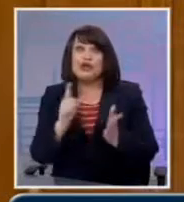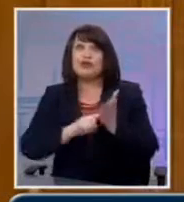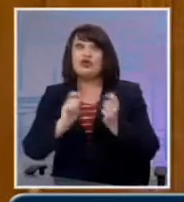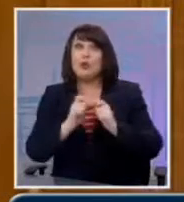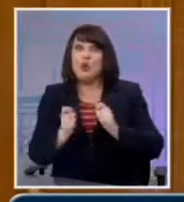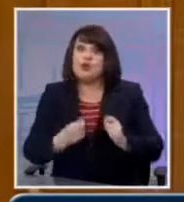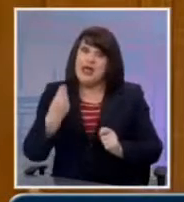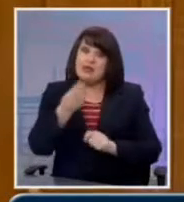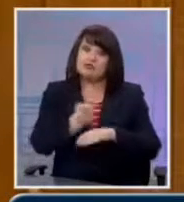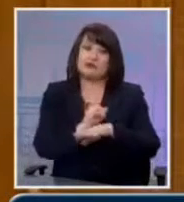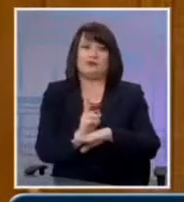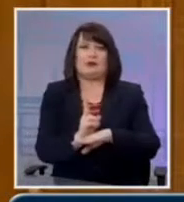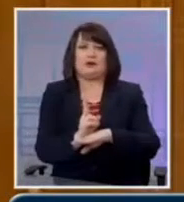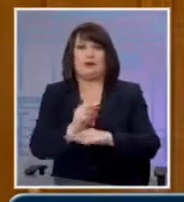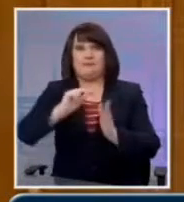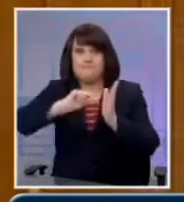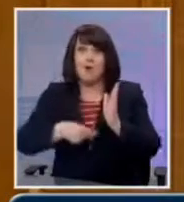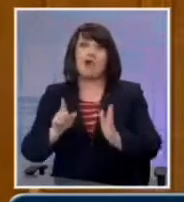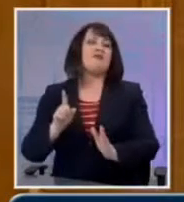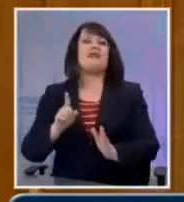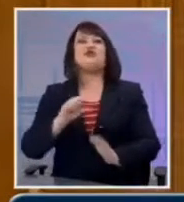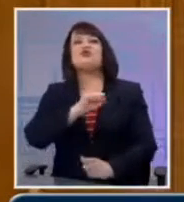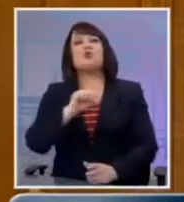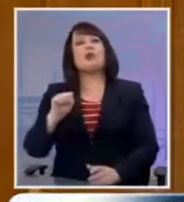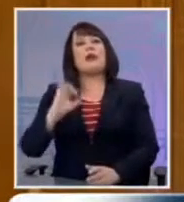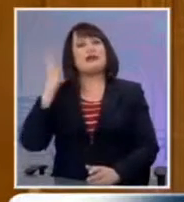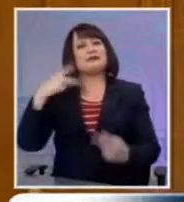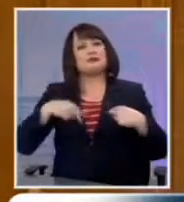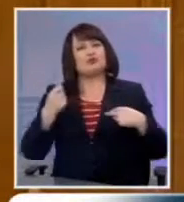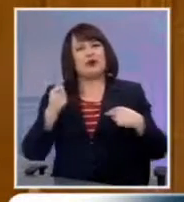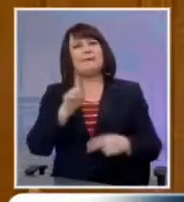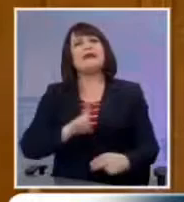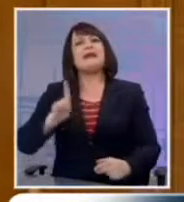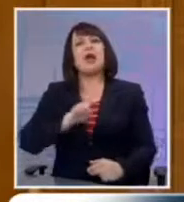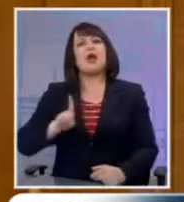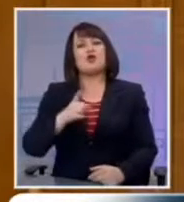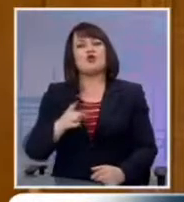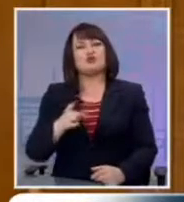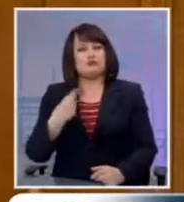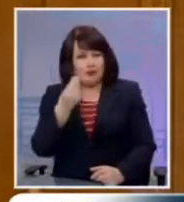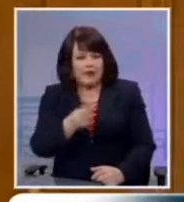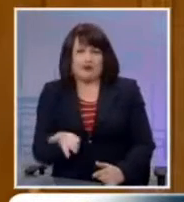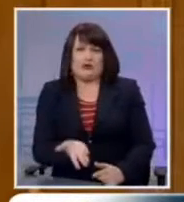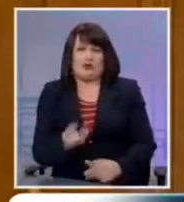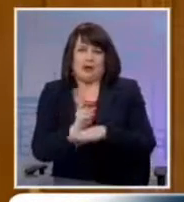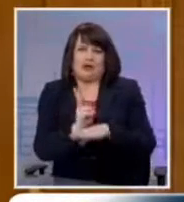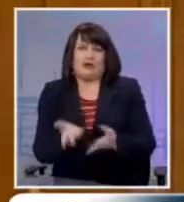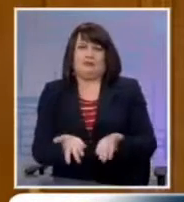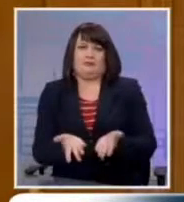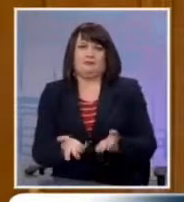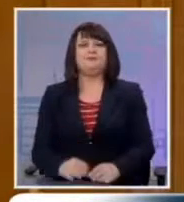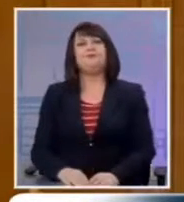τροπολογία που έχει την υπογραφή του κυρίου Στουρνάρα και του κυρίου Μητσοτάκη για τα πρακτικά. Και επειδή